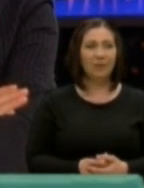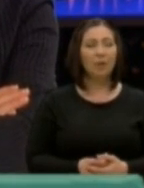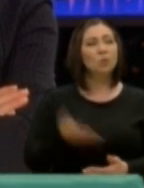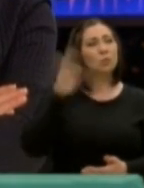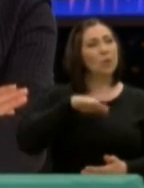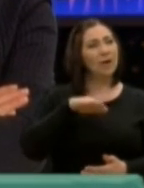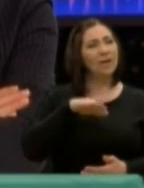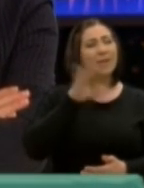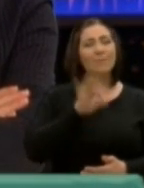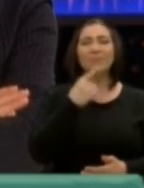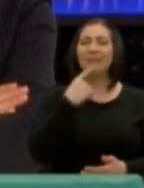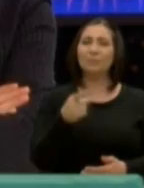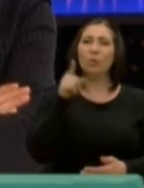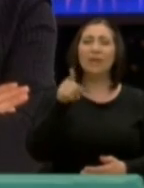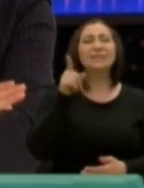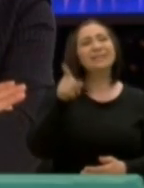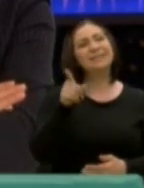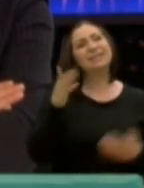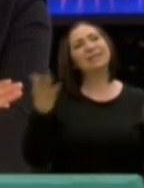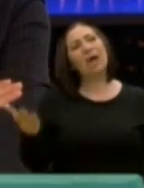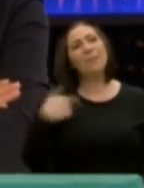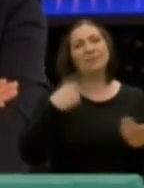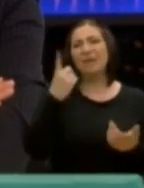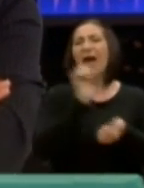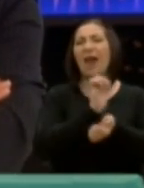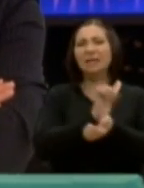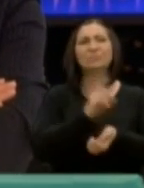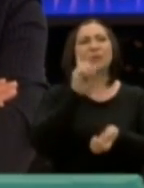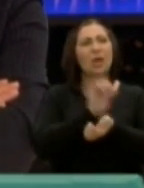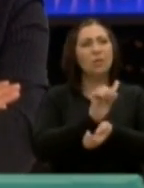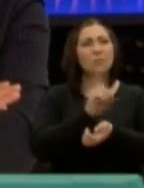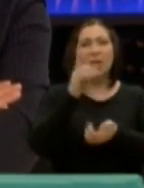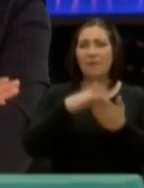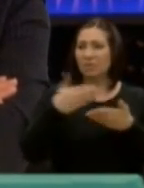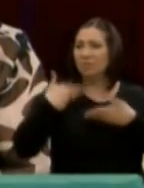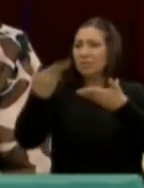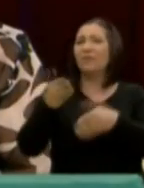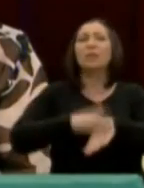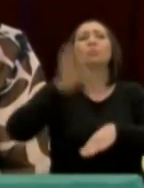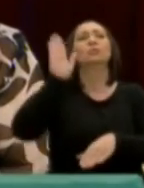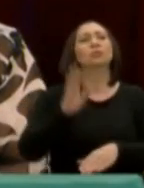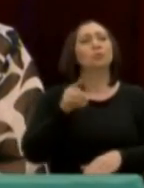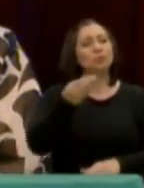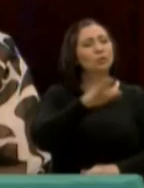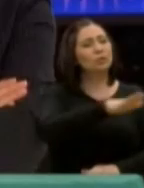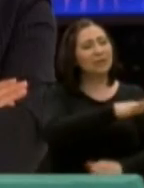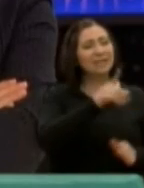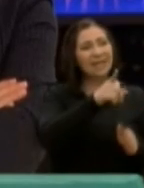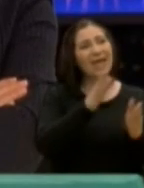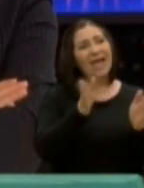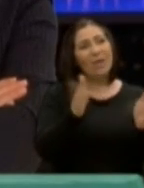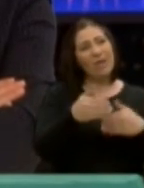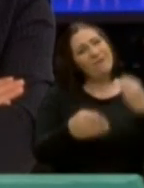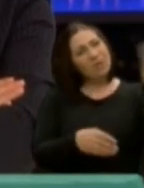Ondan sonra hep derdim ki onlara, ya bu biz aileyiz aileyiz, bir günde eve çağırmıyorsunuz, şu çocukların yanındaki odayı da sana